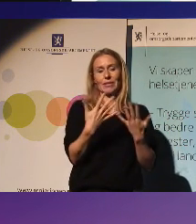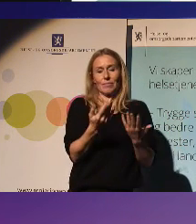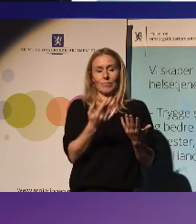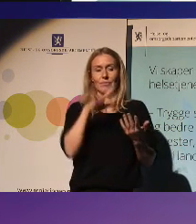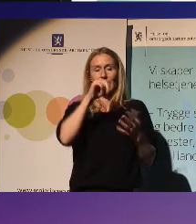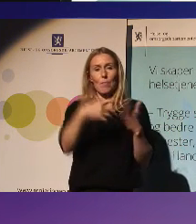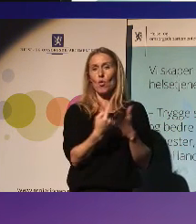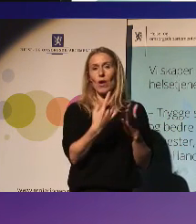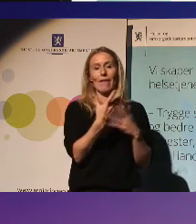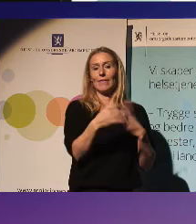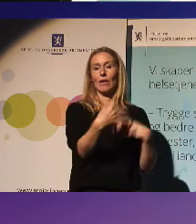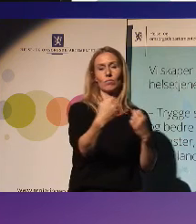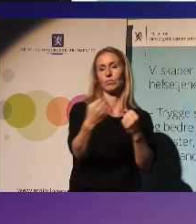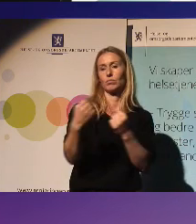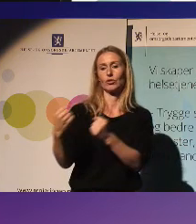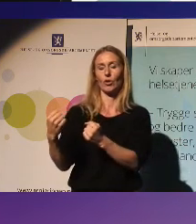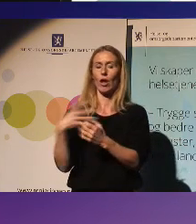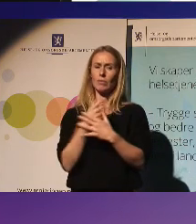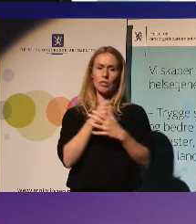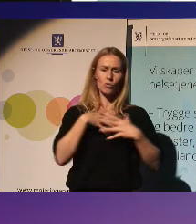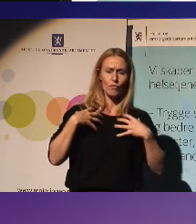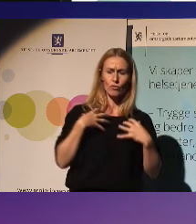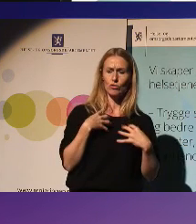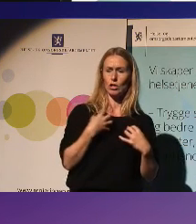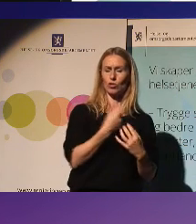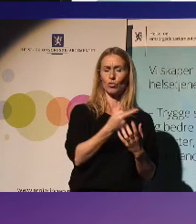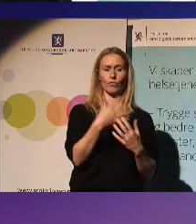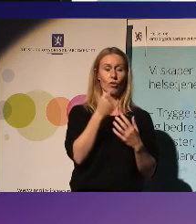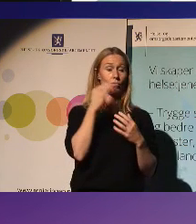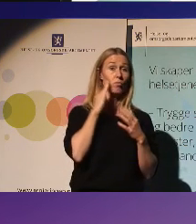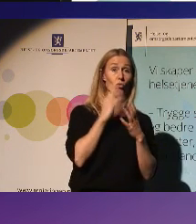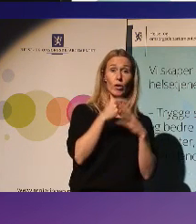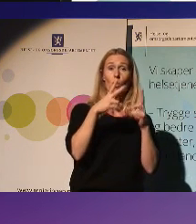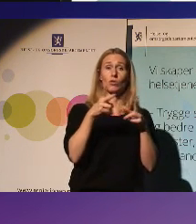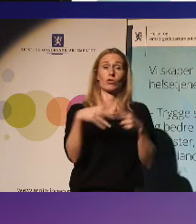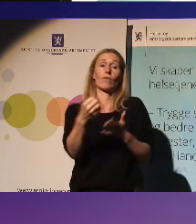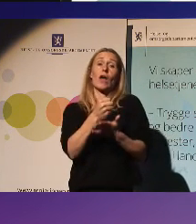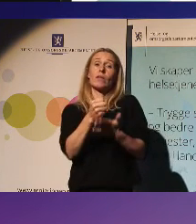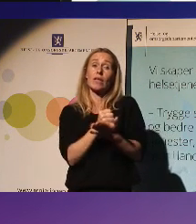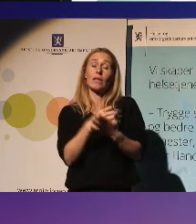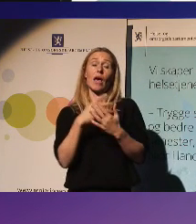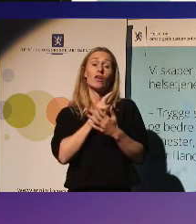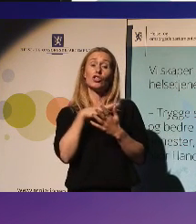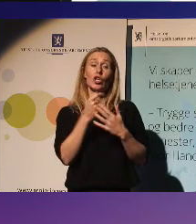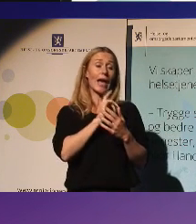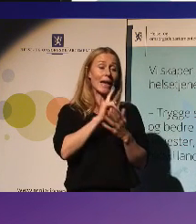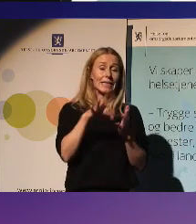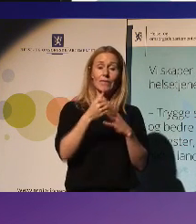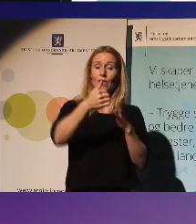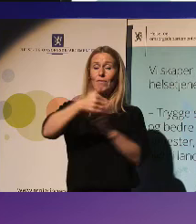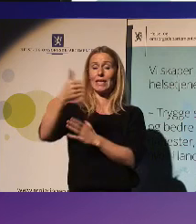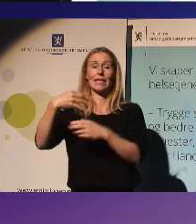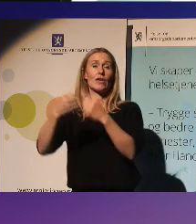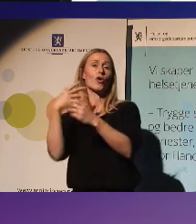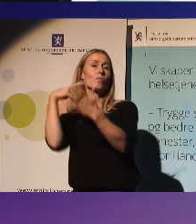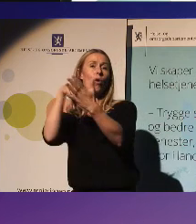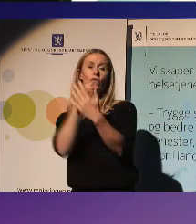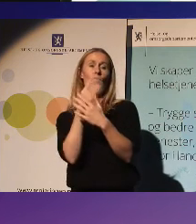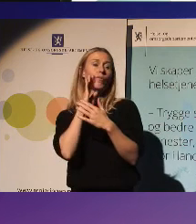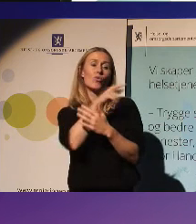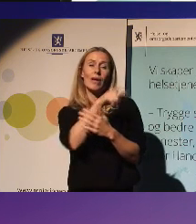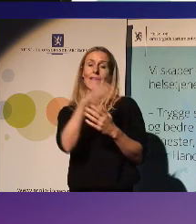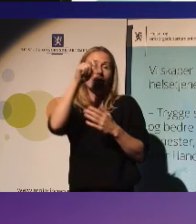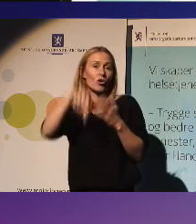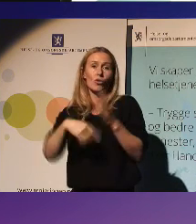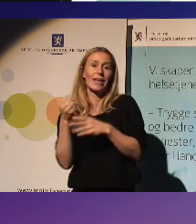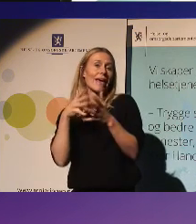rundt, og det var en stor frustrasjon både for beboerne og de ansatte, fordi det var stadig viktige gjøremål for beboerne som ikke kunne gjennomføres